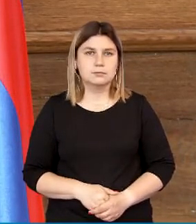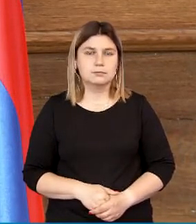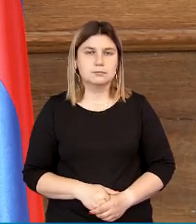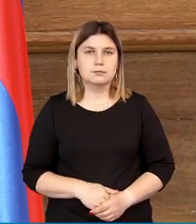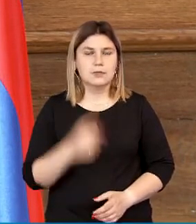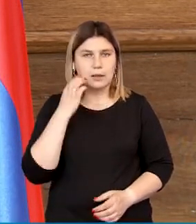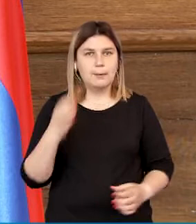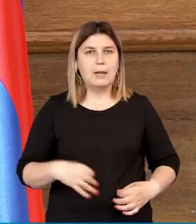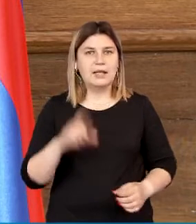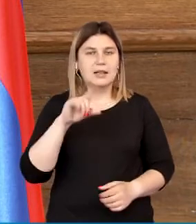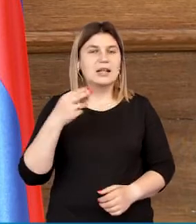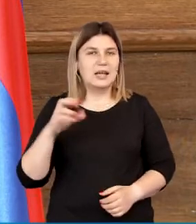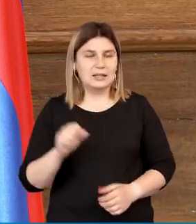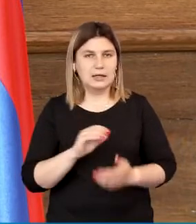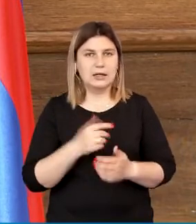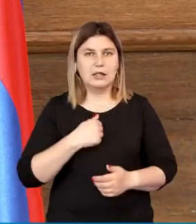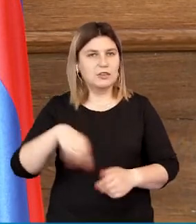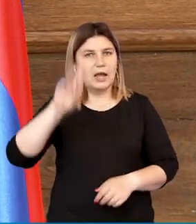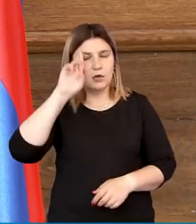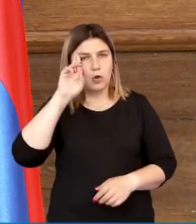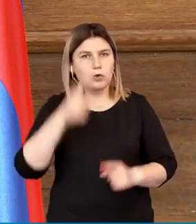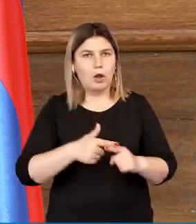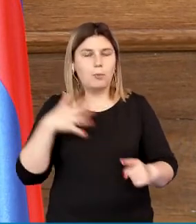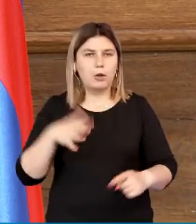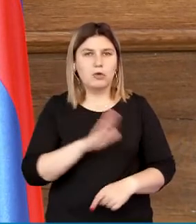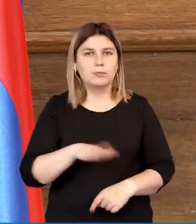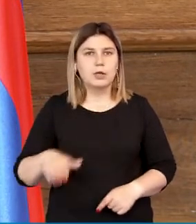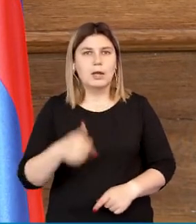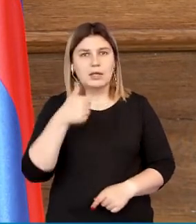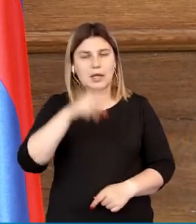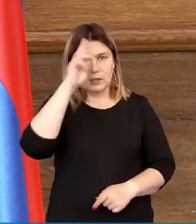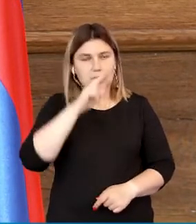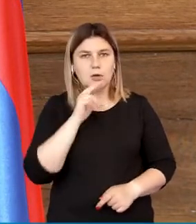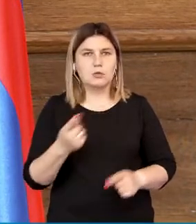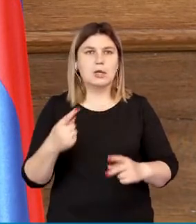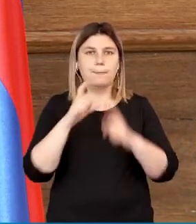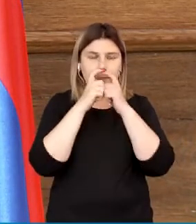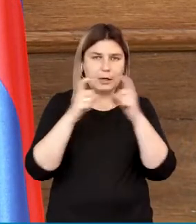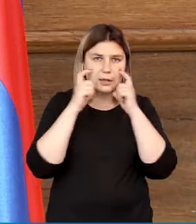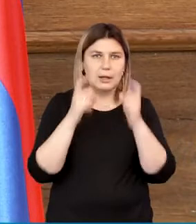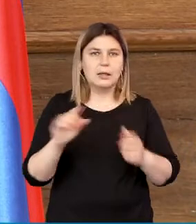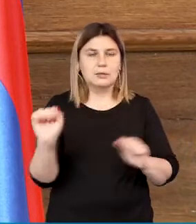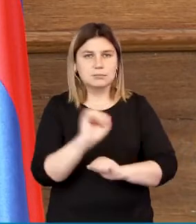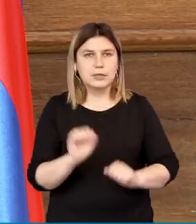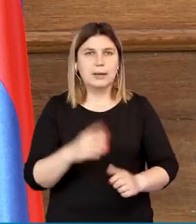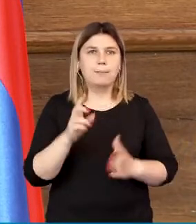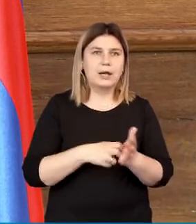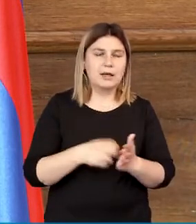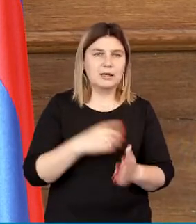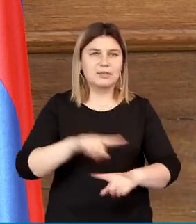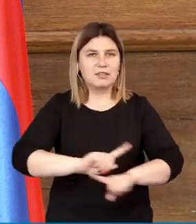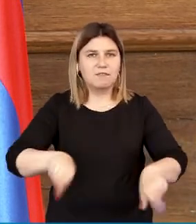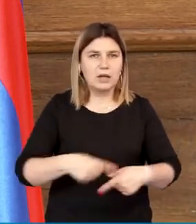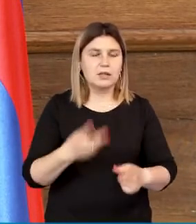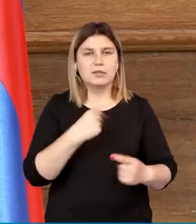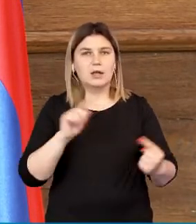Pani Diana pisze tak. Panie prezydencie, nie bardzo rozumiem obostrzenia w przedszkolach typu jeden rodzic dodatków w maseczce, dezynfekcja zabawek, brak pluszaków i dywanów, niestykanie się ze